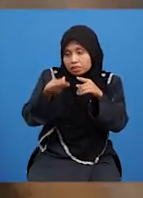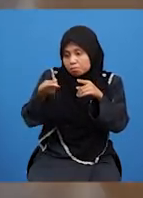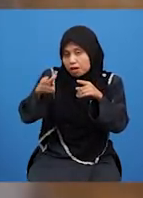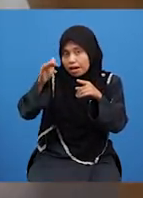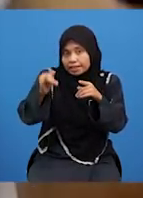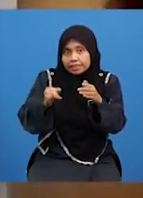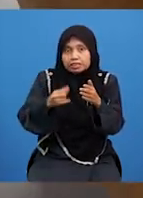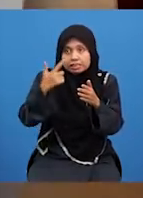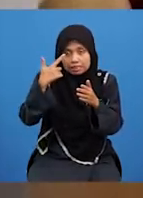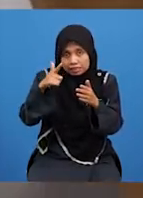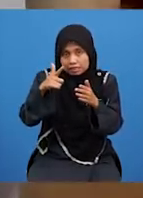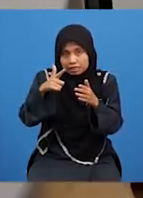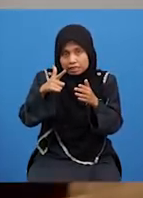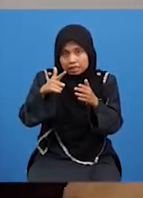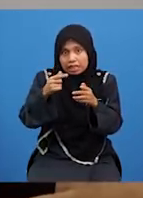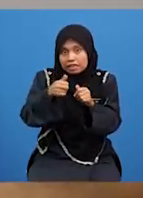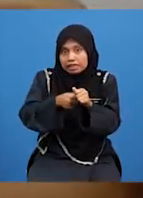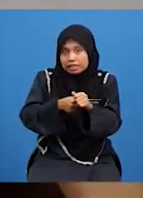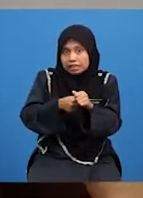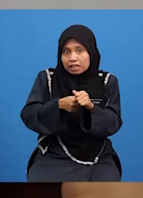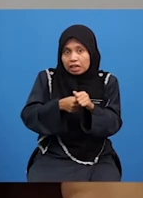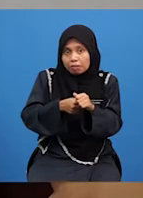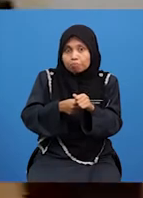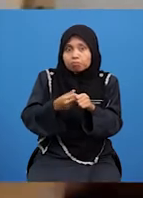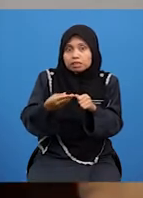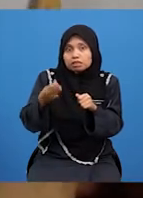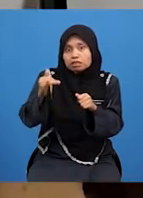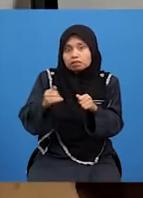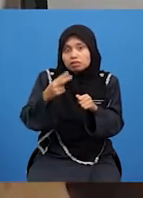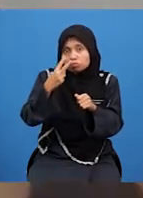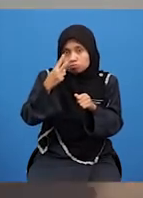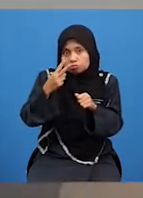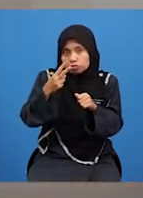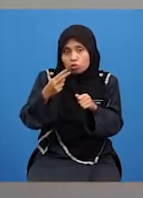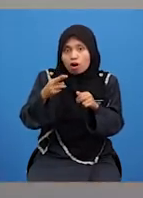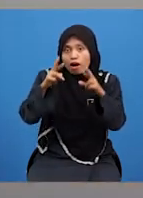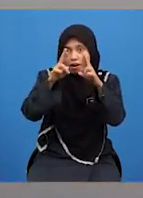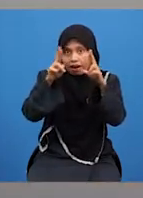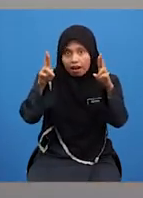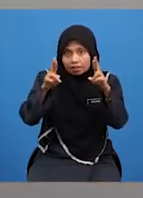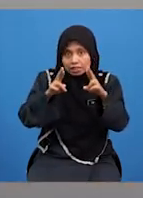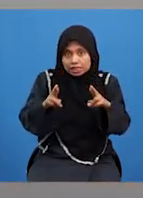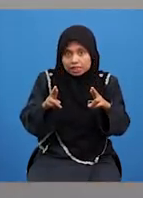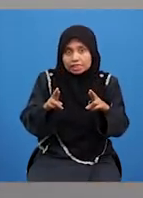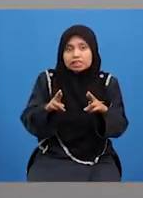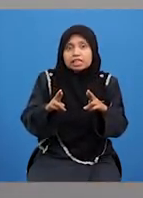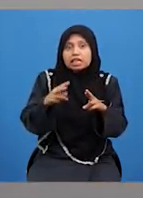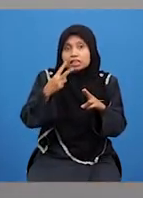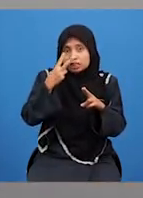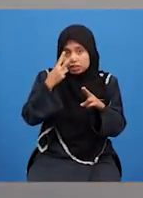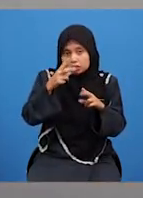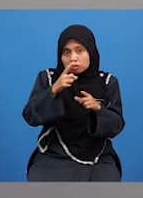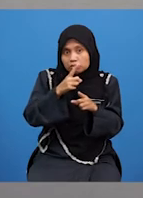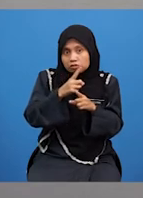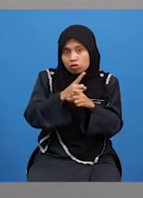objek mempunyai rerangka yang tertentu. Kenal pasti arah kontur objek sejadi dan